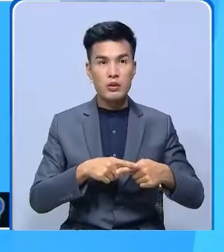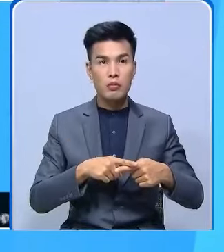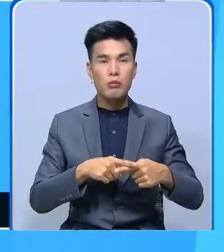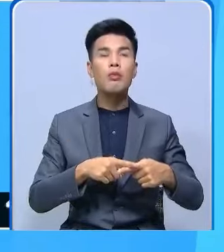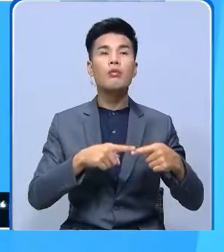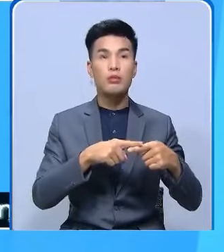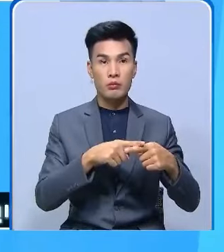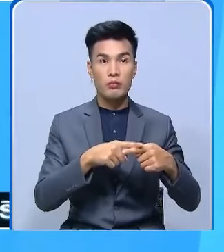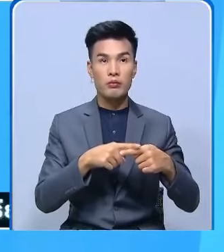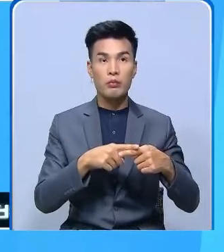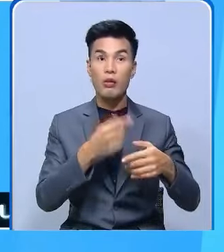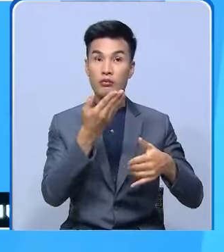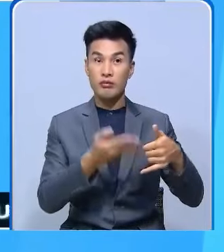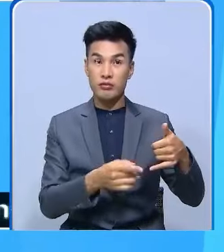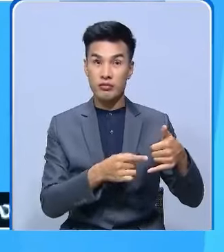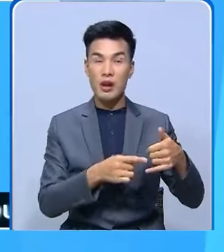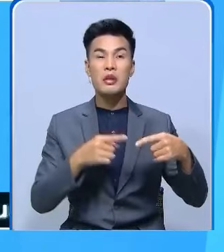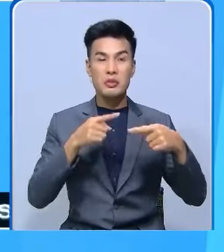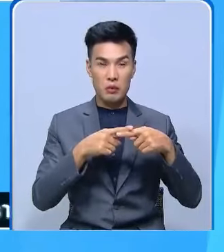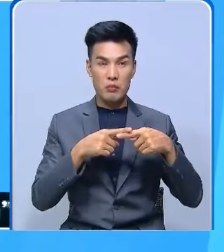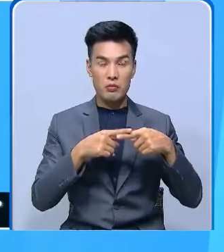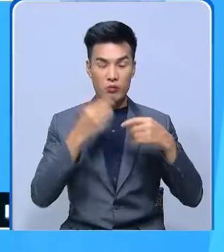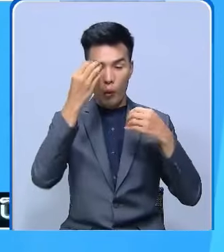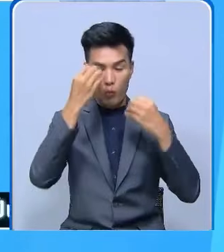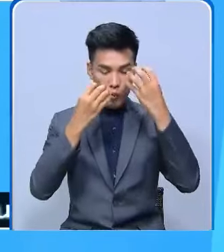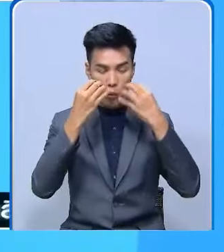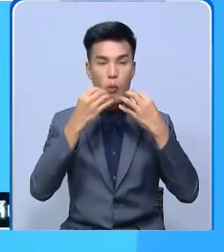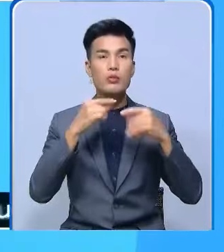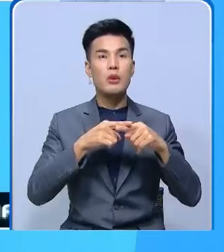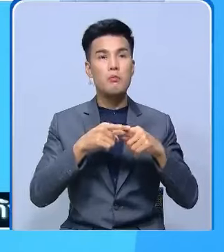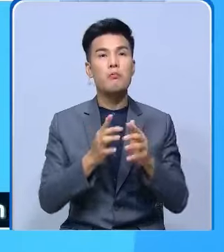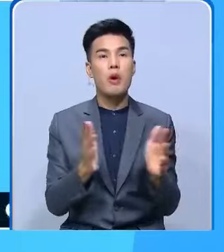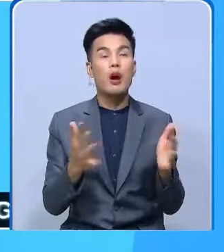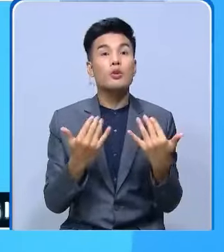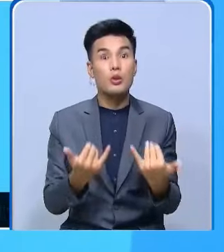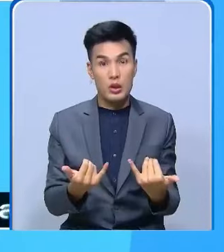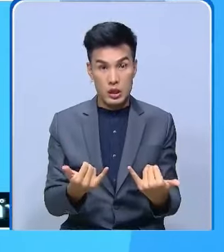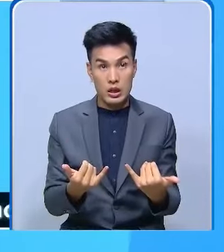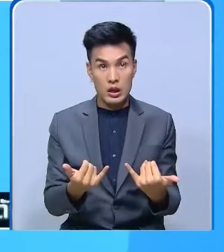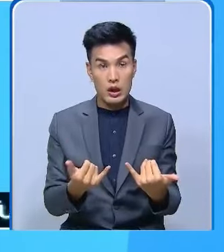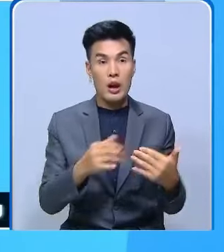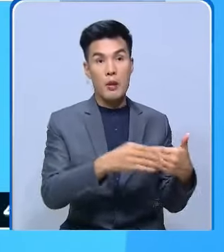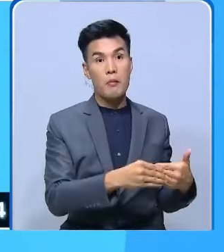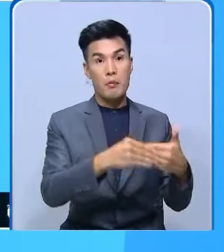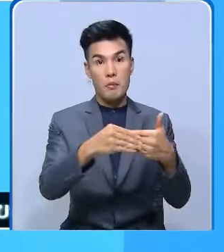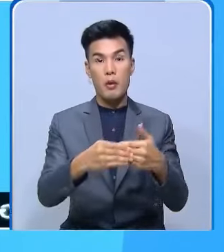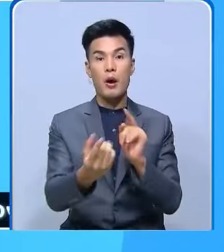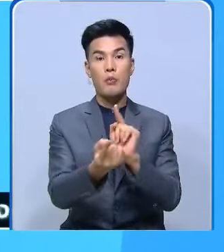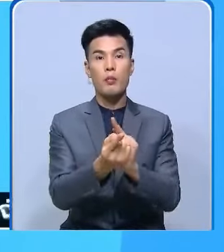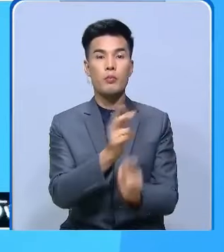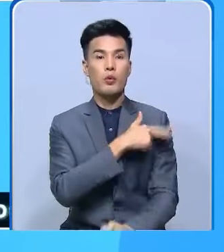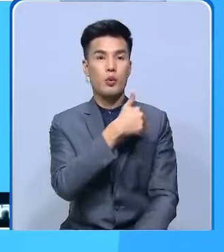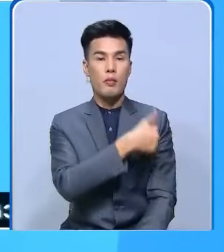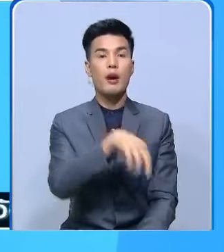การอกช้ำแล้วก็เจ็บตามร่างกายครับตอนนี้ก็พาน้องมาที่โรงพยาบาลสมเด็จม